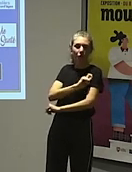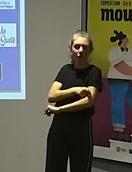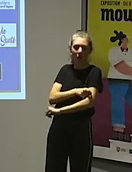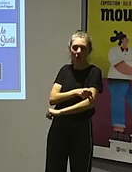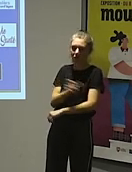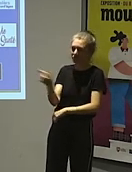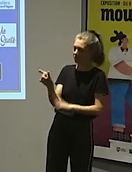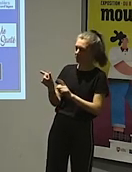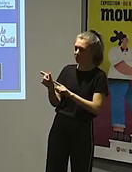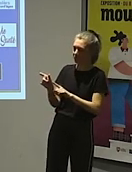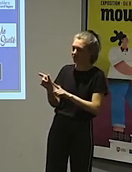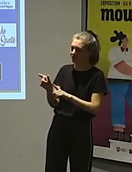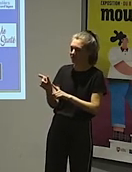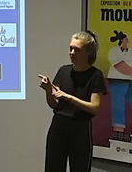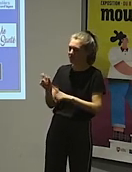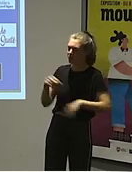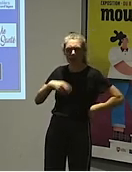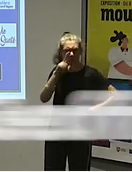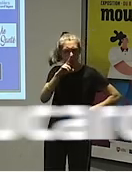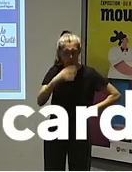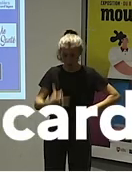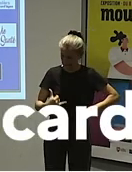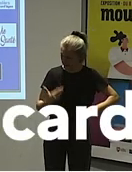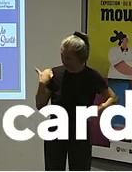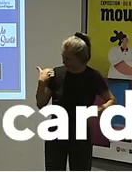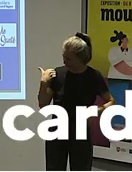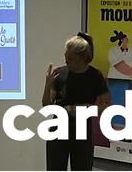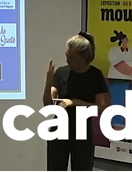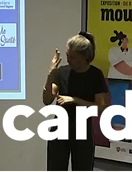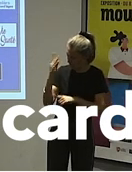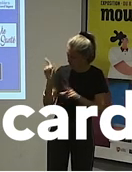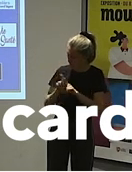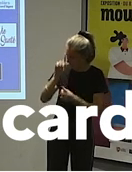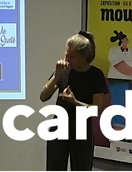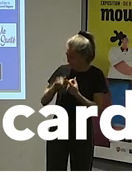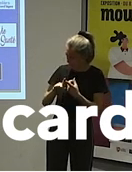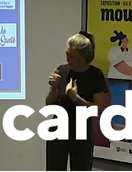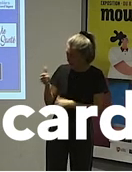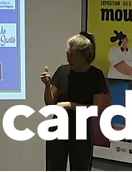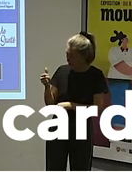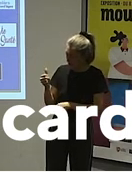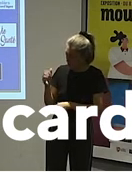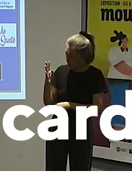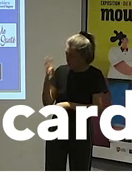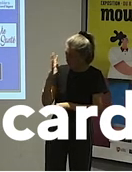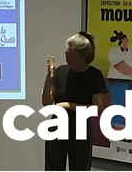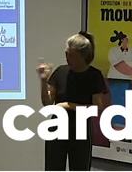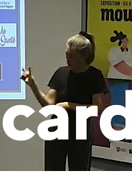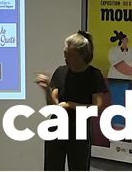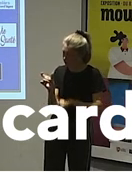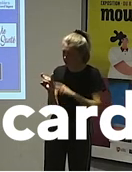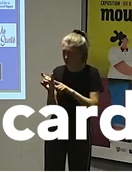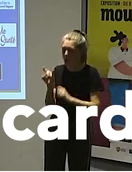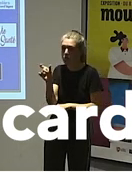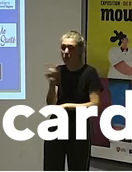que il y a eu une conférence il y a quelques mois ici par une de mes collègues, Mathilde Grelier. Elle reprenait l'étymologie du mot sport qui vient du mot d'esport,